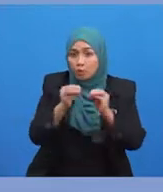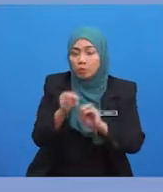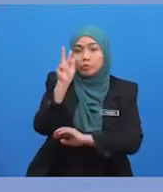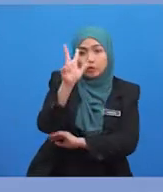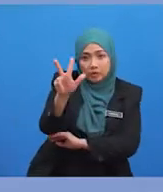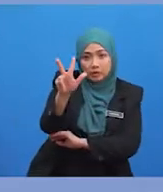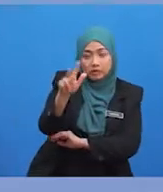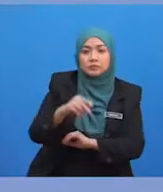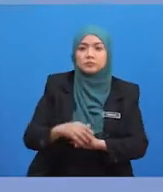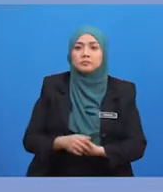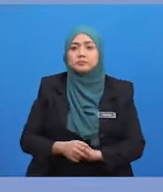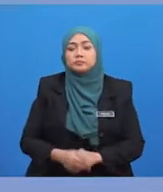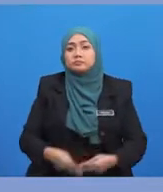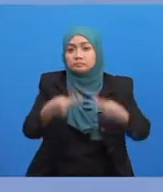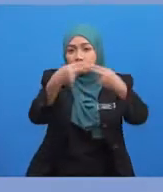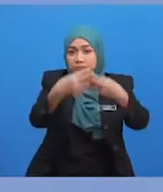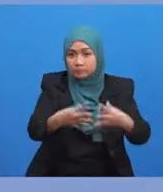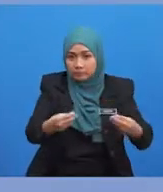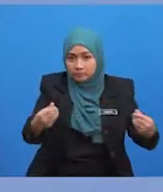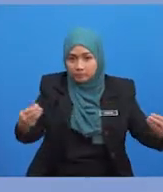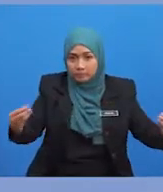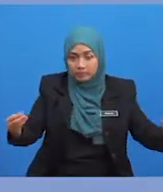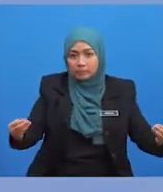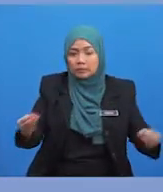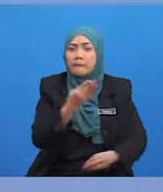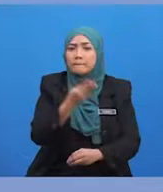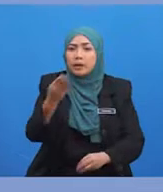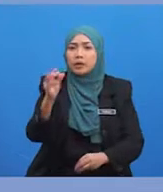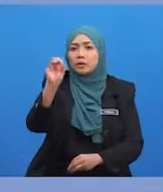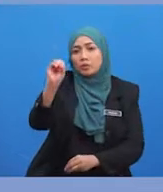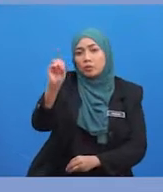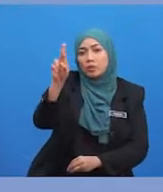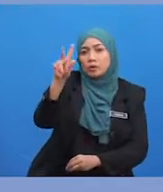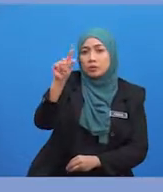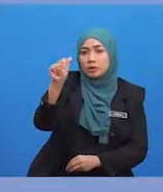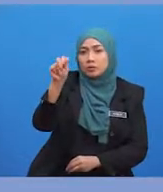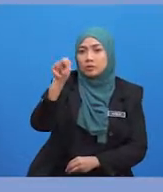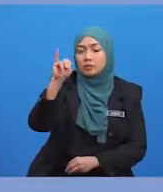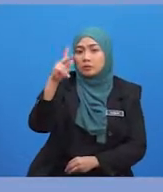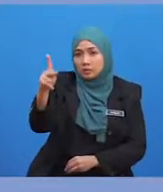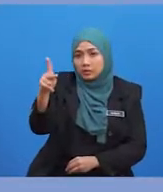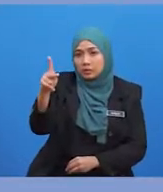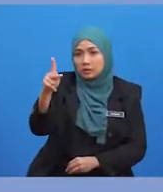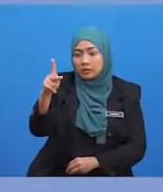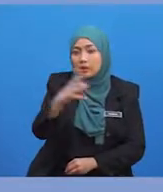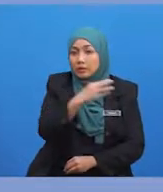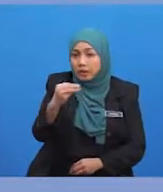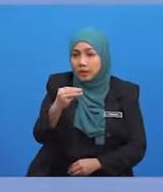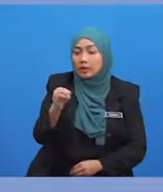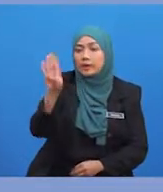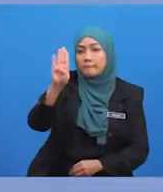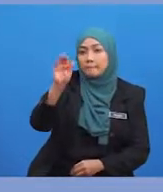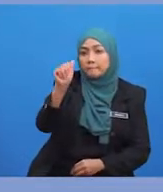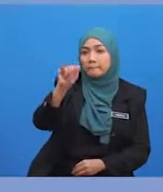ejen penguraian bahan organik yang sangat berguna dalam menghasilkan baja organik